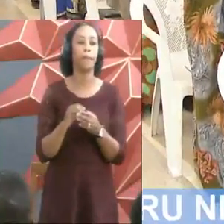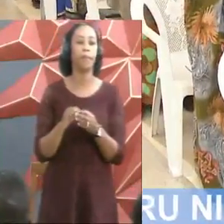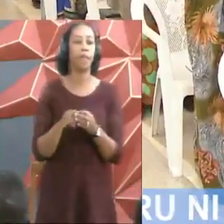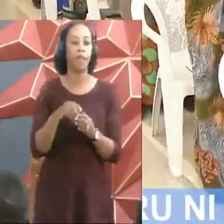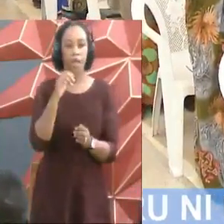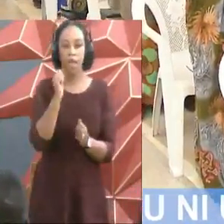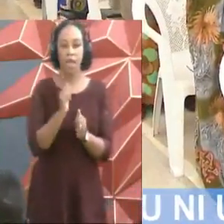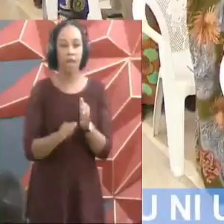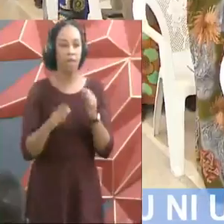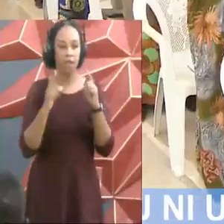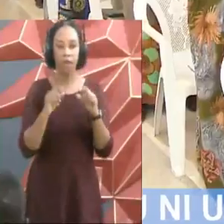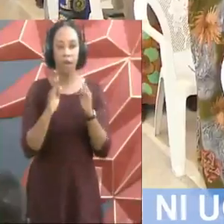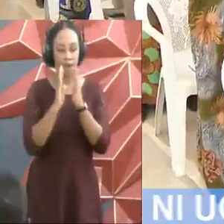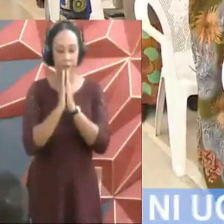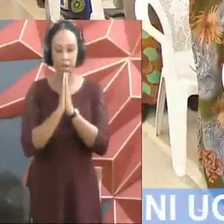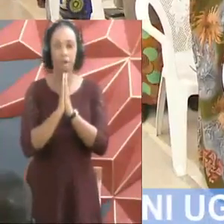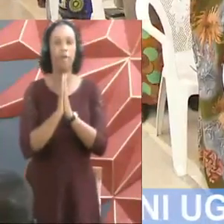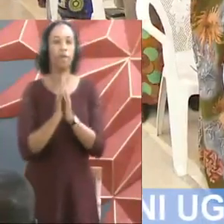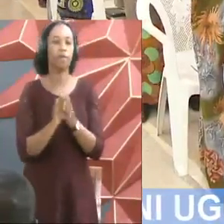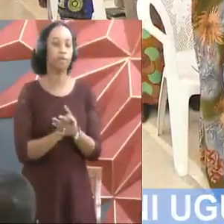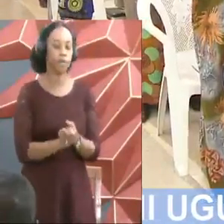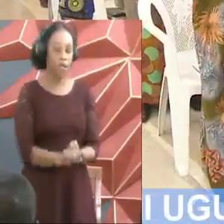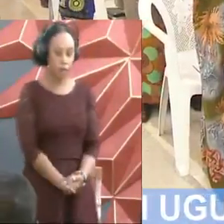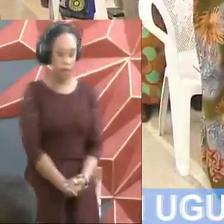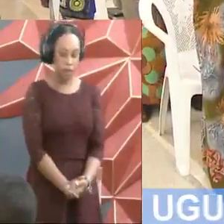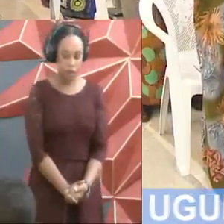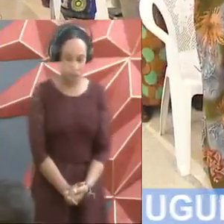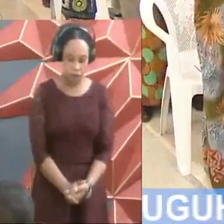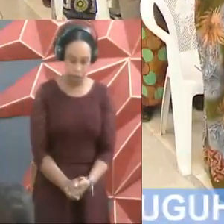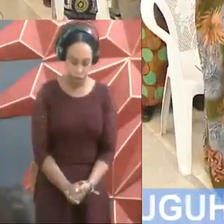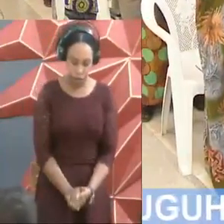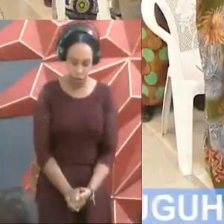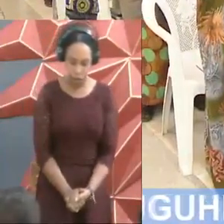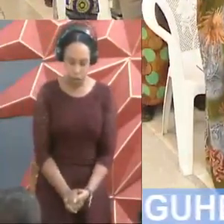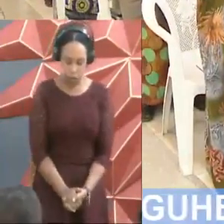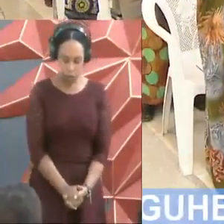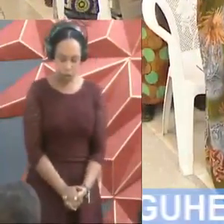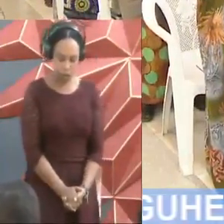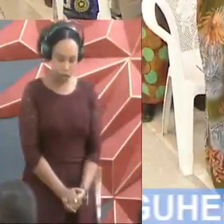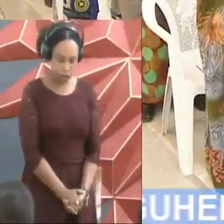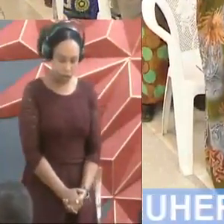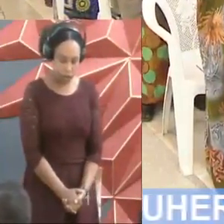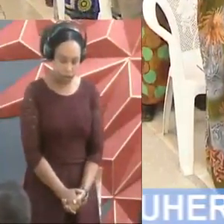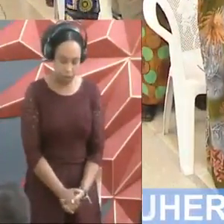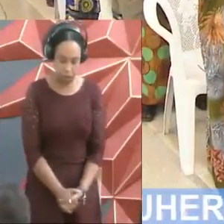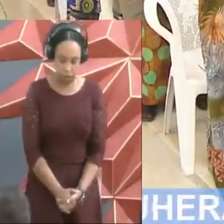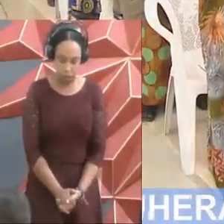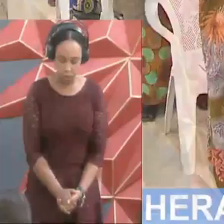Jésus-Christ, Mana Nzima, Mana Yumba.